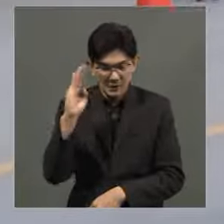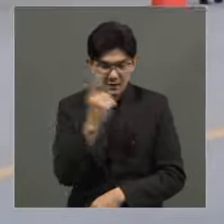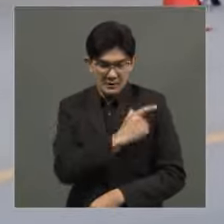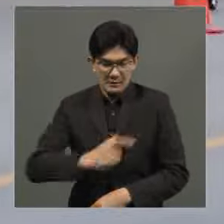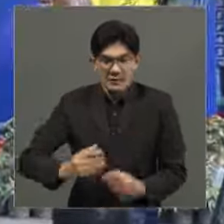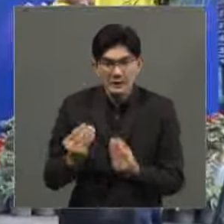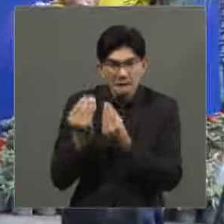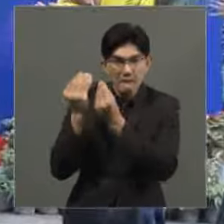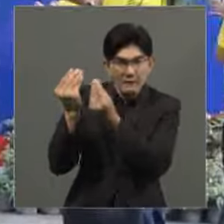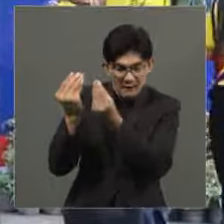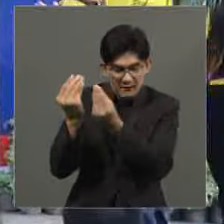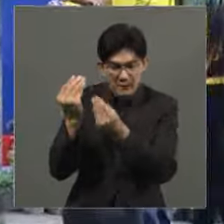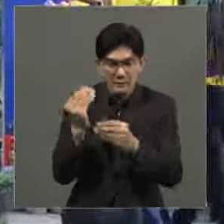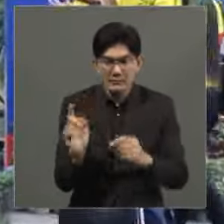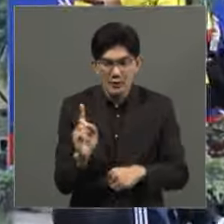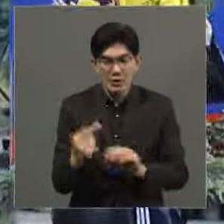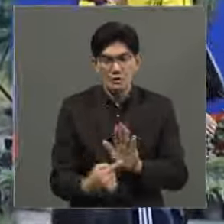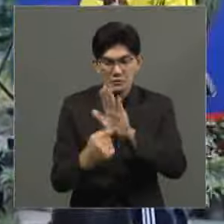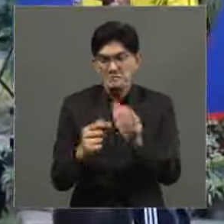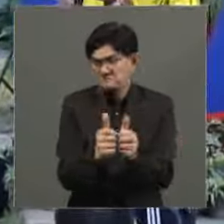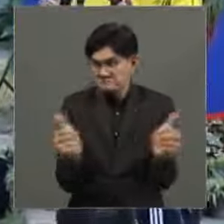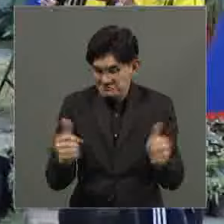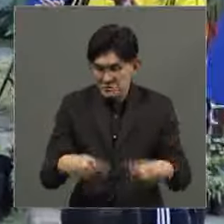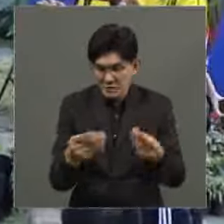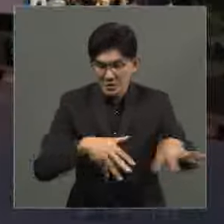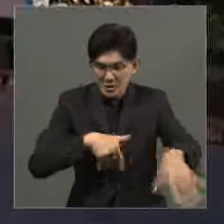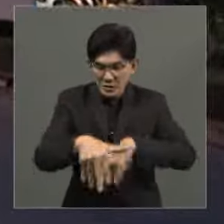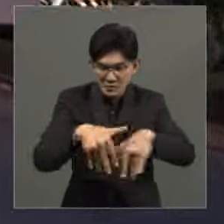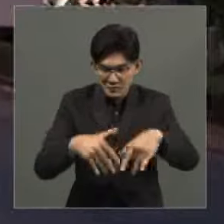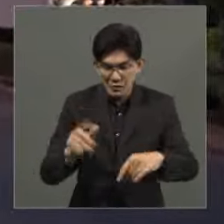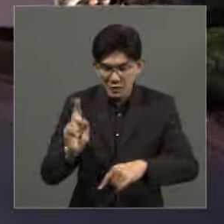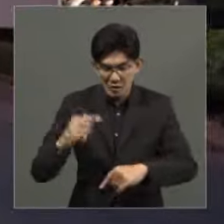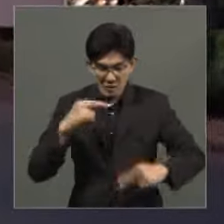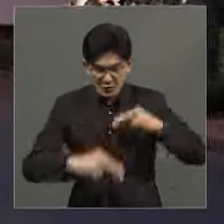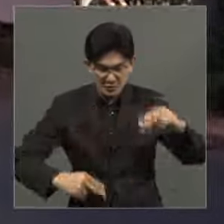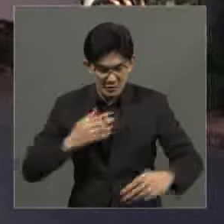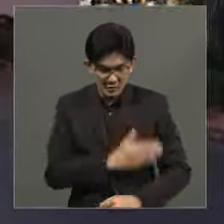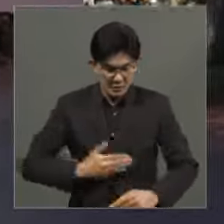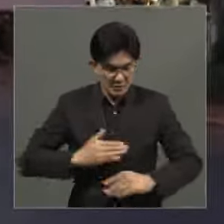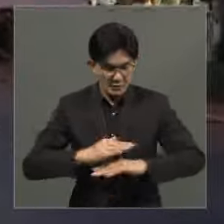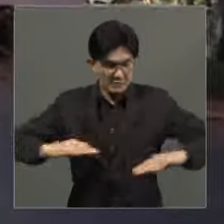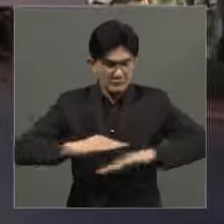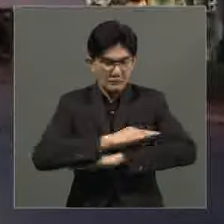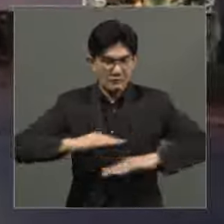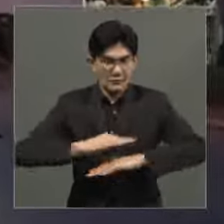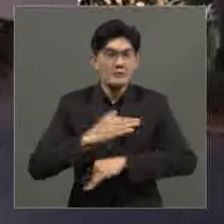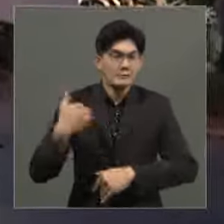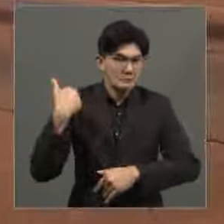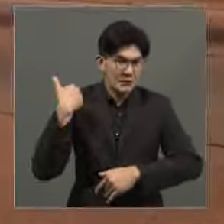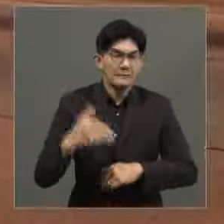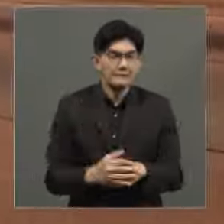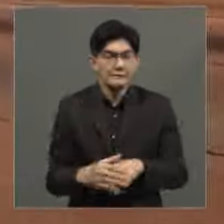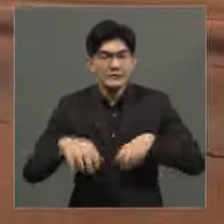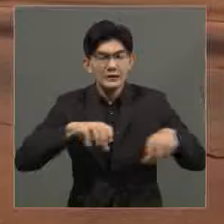บรมราชินีที่ทรงเป็นแบบอย่างแก่ประชาชนชาวไทยในการรักษาสุขภาพและการออกกำลังกายตลอดจนนะครับมีการ